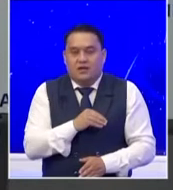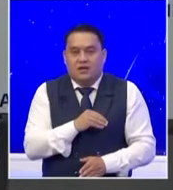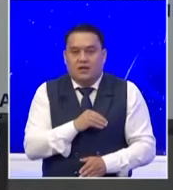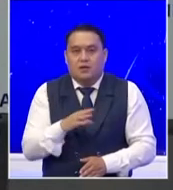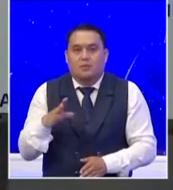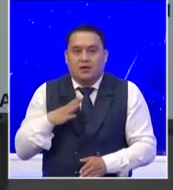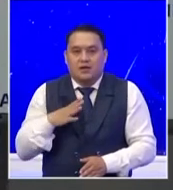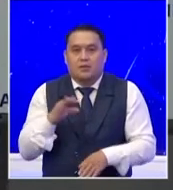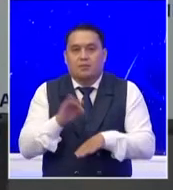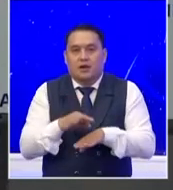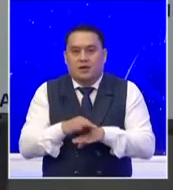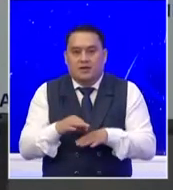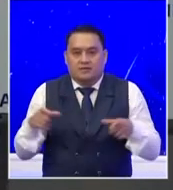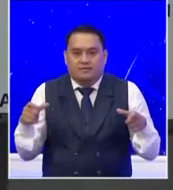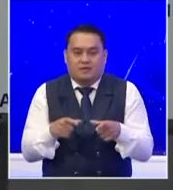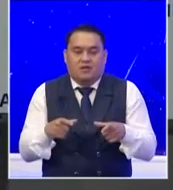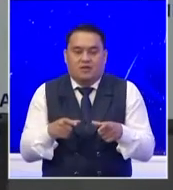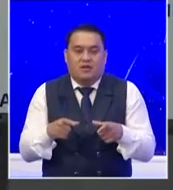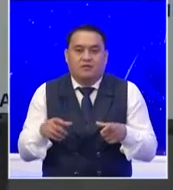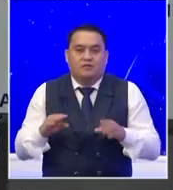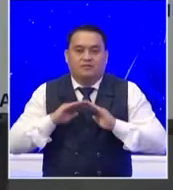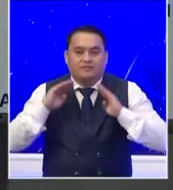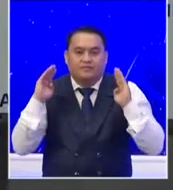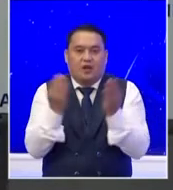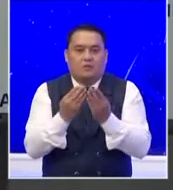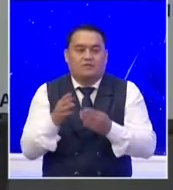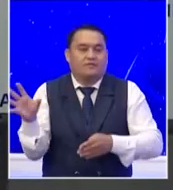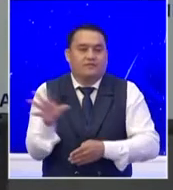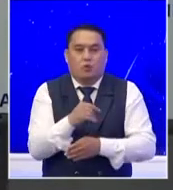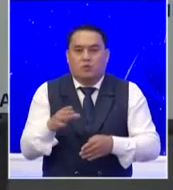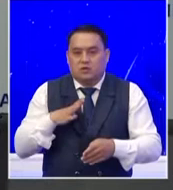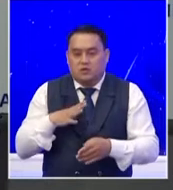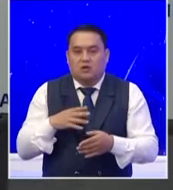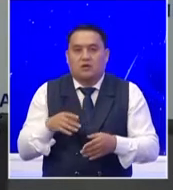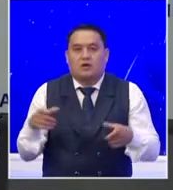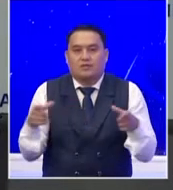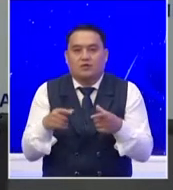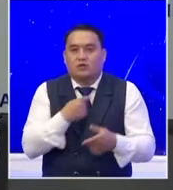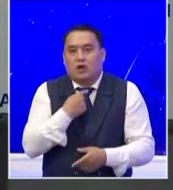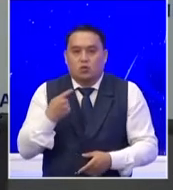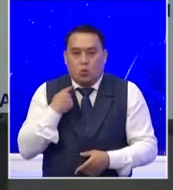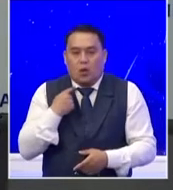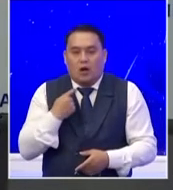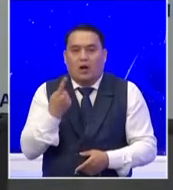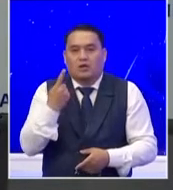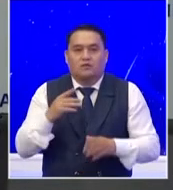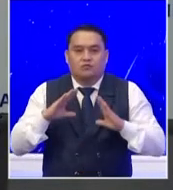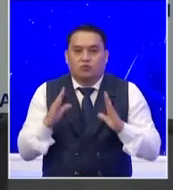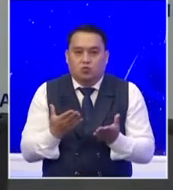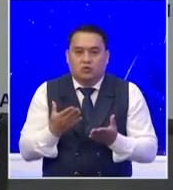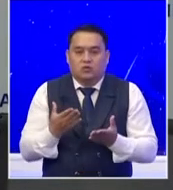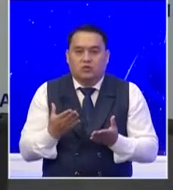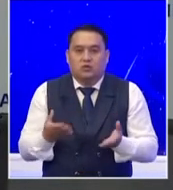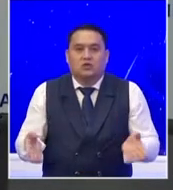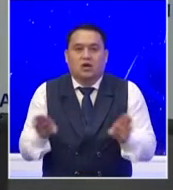Все больные изолированы, и контактные тоже изолированы. В принципе, касательно вопроса карантина города Талдыкурган, из-за одного случая